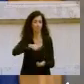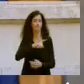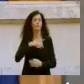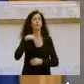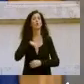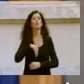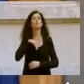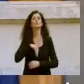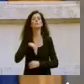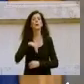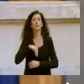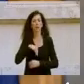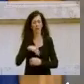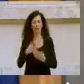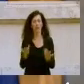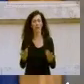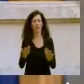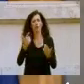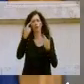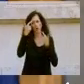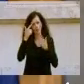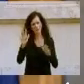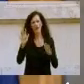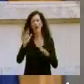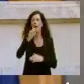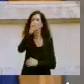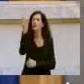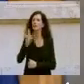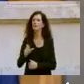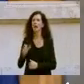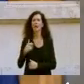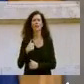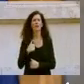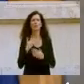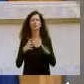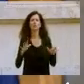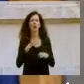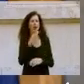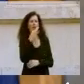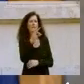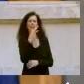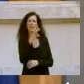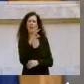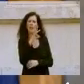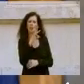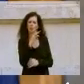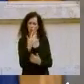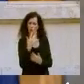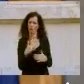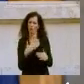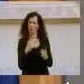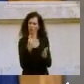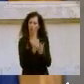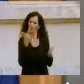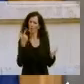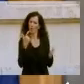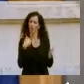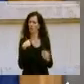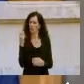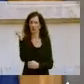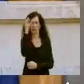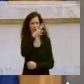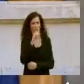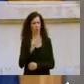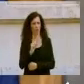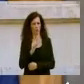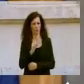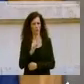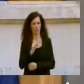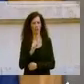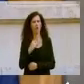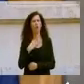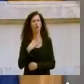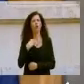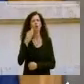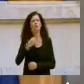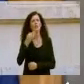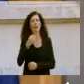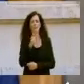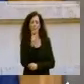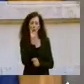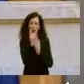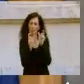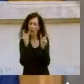paese guardate io ho fatto una dichiarazione molto impegnativa che non dimentico perché cerco di avere molta cura delle